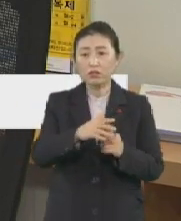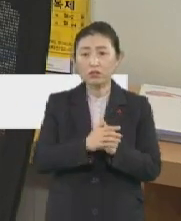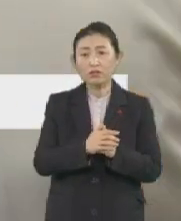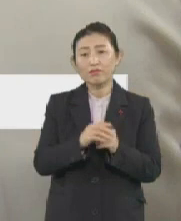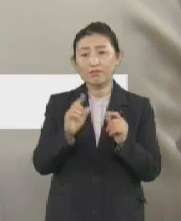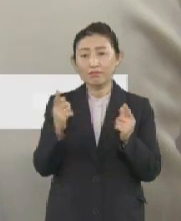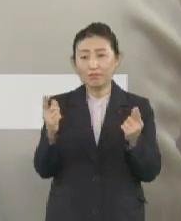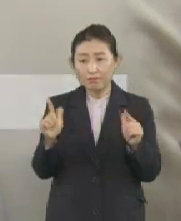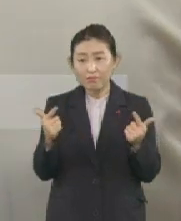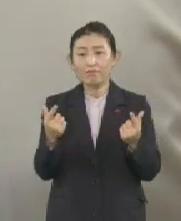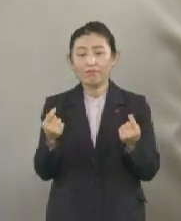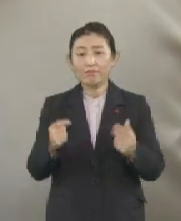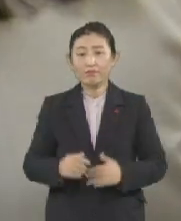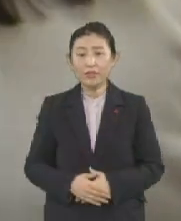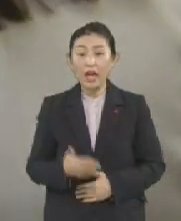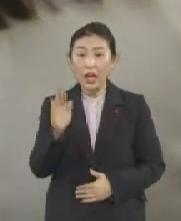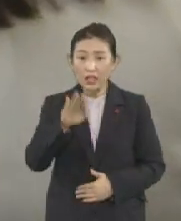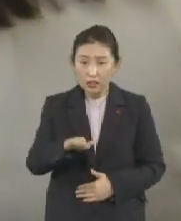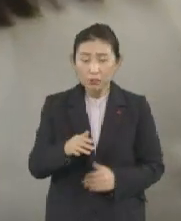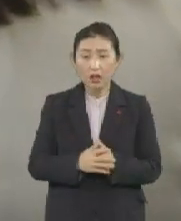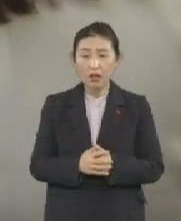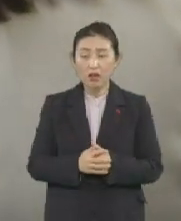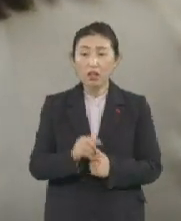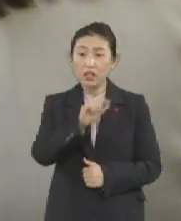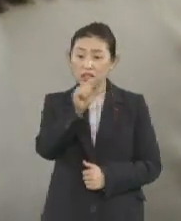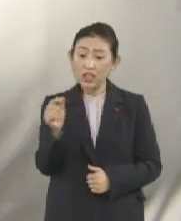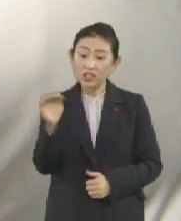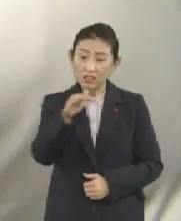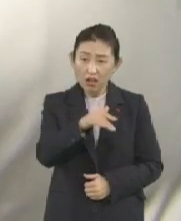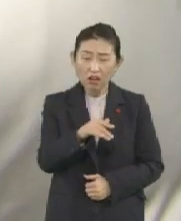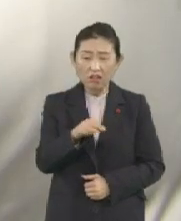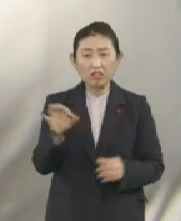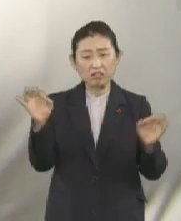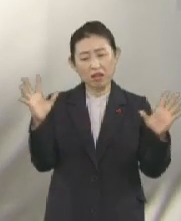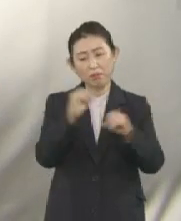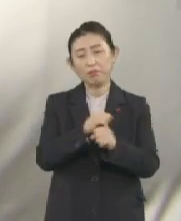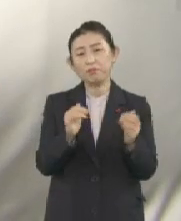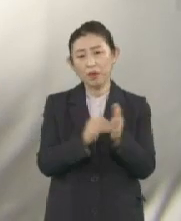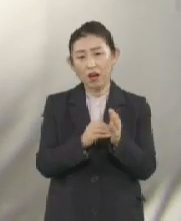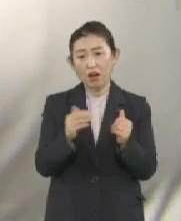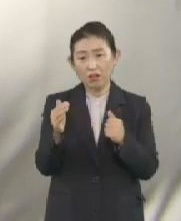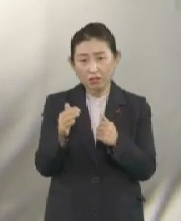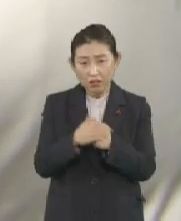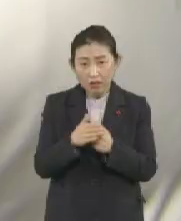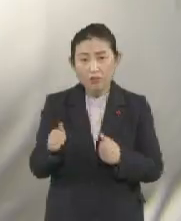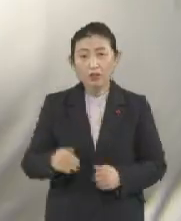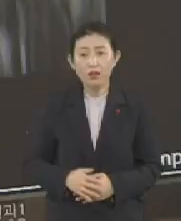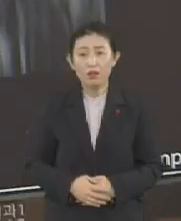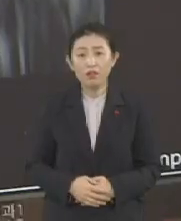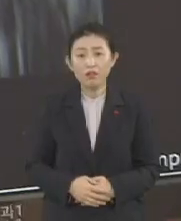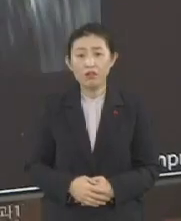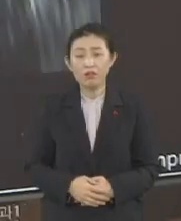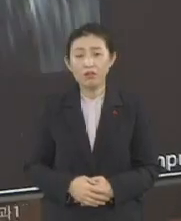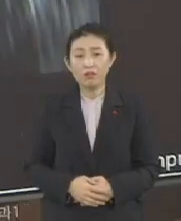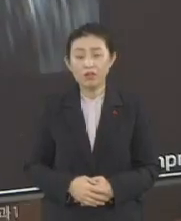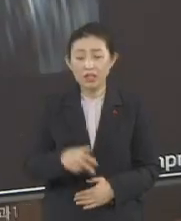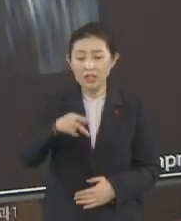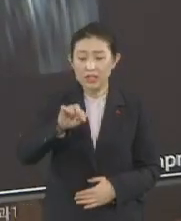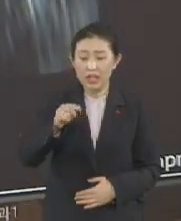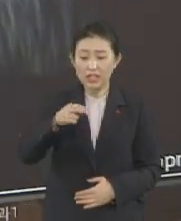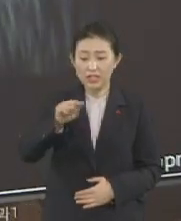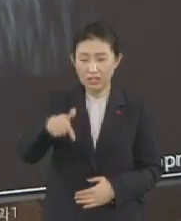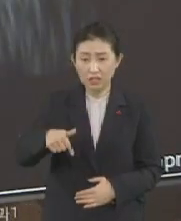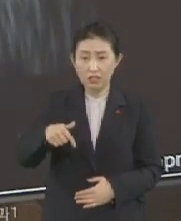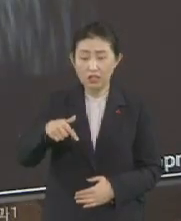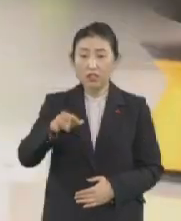생각이 됩니다. 하지만 대부분 생리불순이 단기간에 끝나 생식세포에 영향을 주는 것은 아닐 가능성이